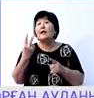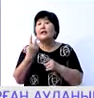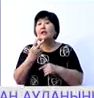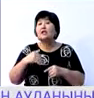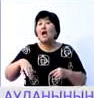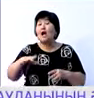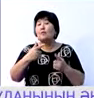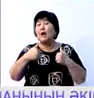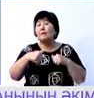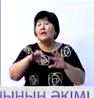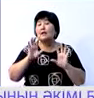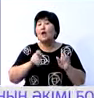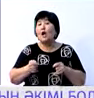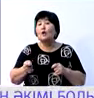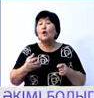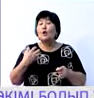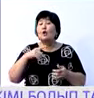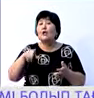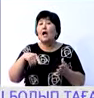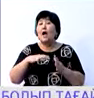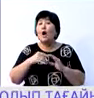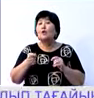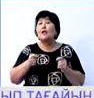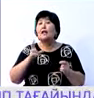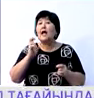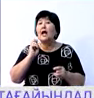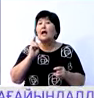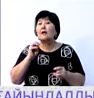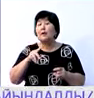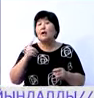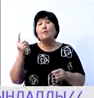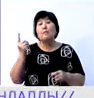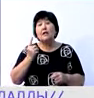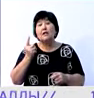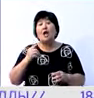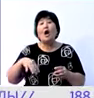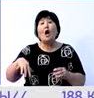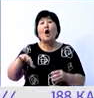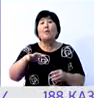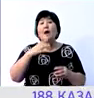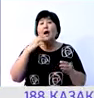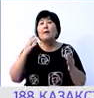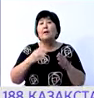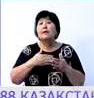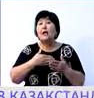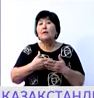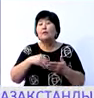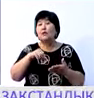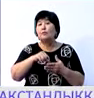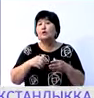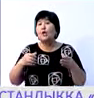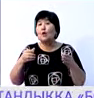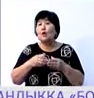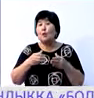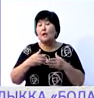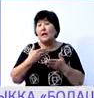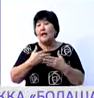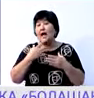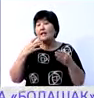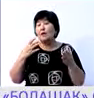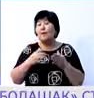партия филиалдары төрағалары, Қызылорда қаласы және аудан әкімдері. Бірінші, аумақтарда партияның белсенді мүшелерін топтастыру, яғни